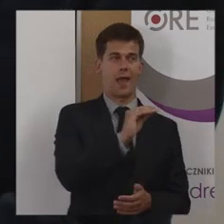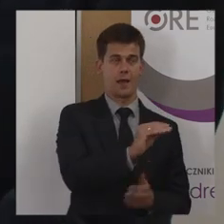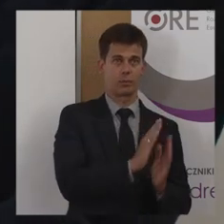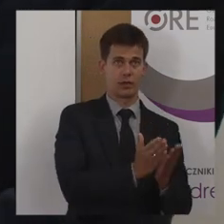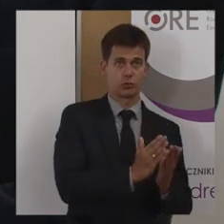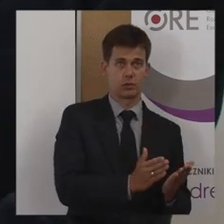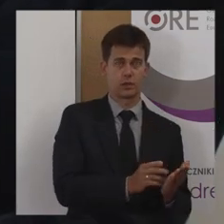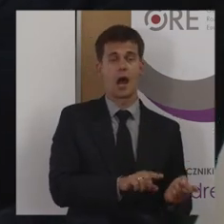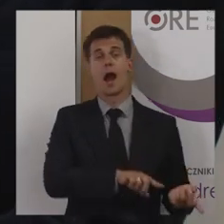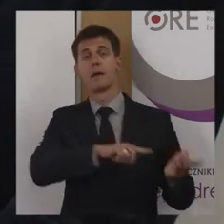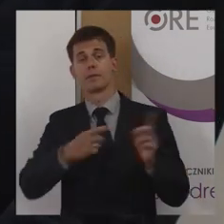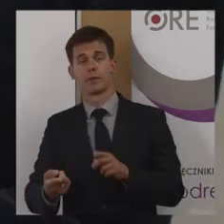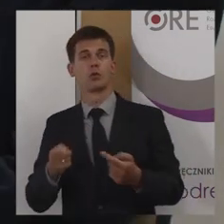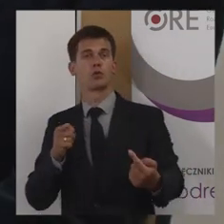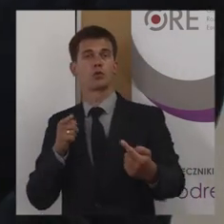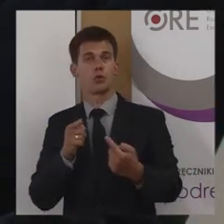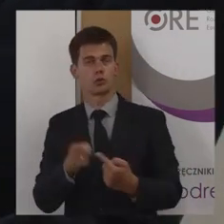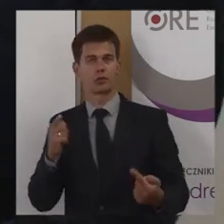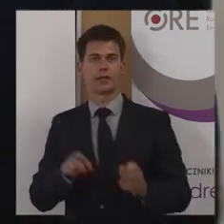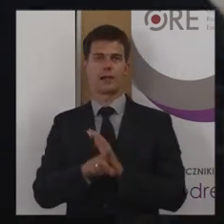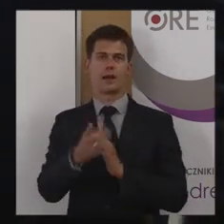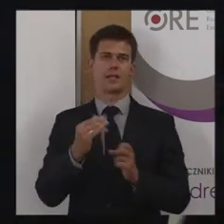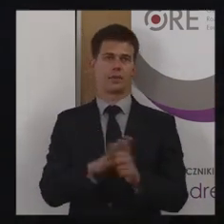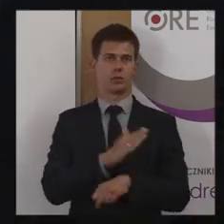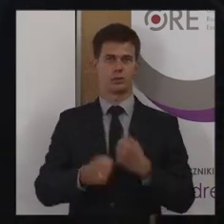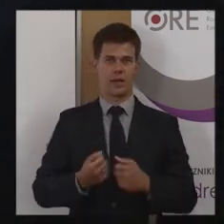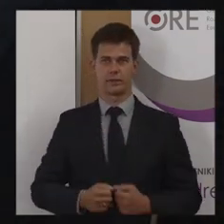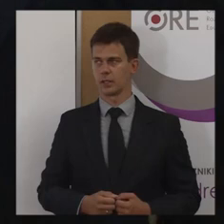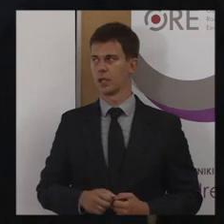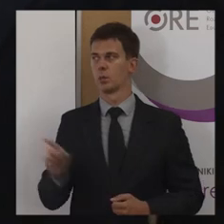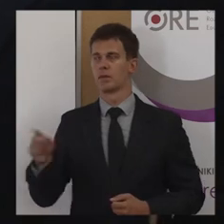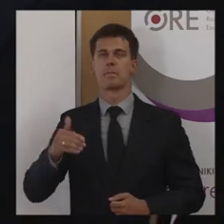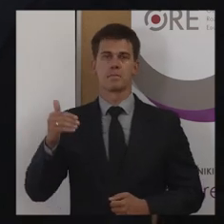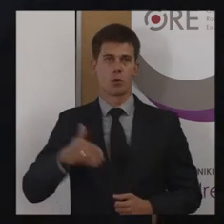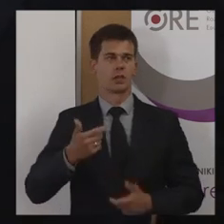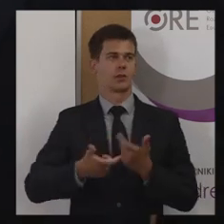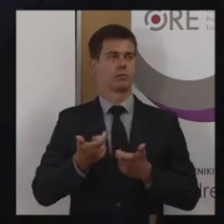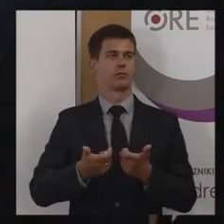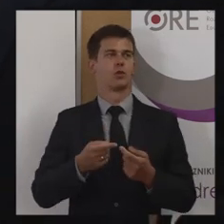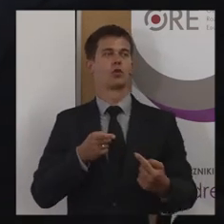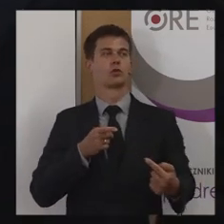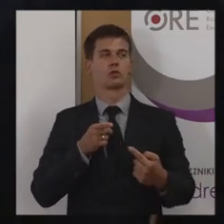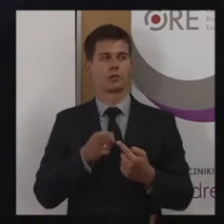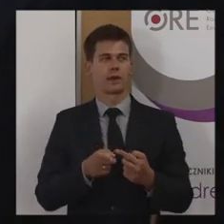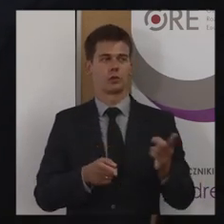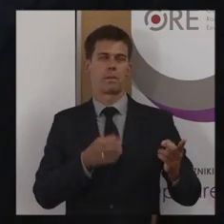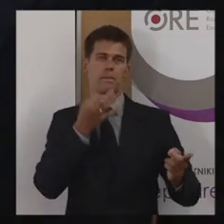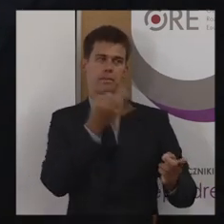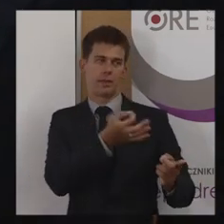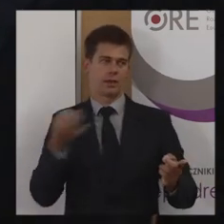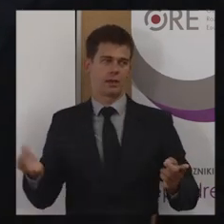e-podręcznikach, które mają być dostosowane. I ja uważam, że da się dostosować, i to jest w pewien sposób odpowiedź na Pani